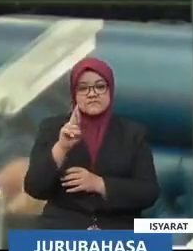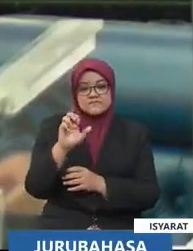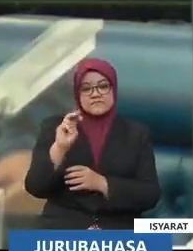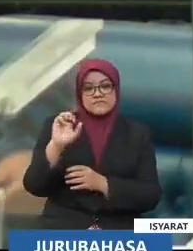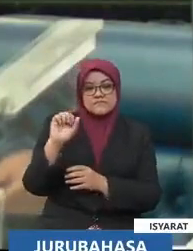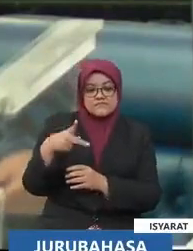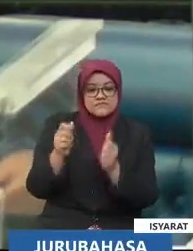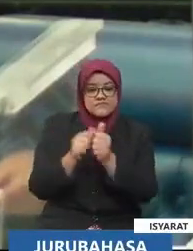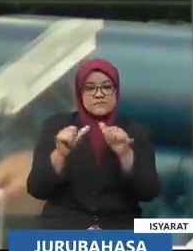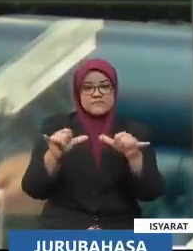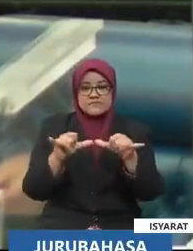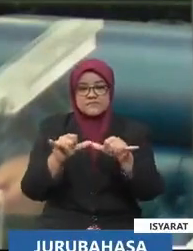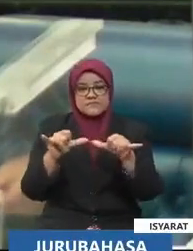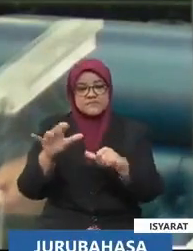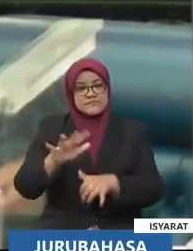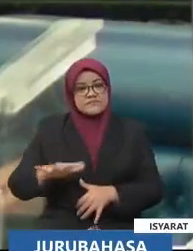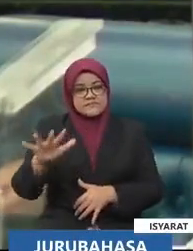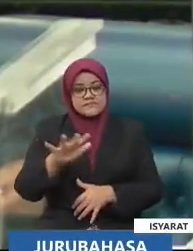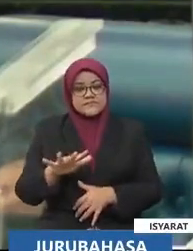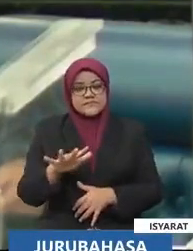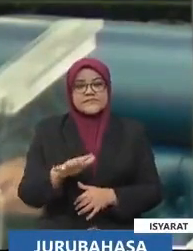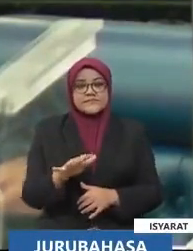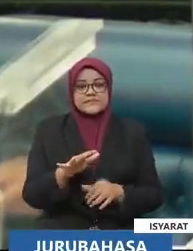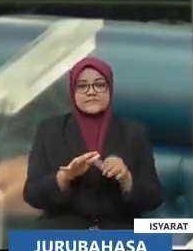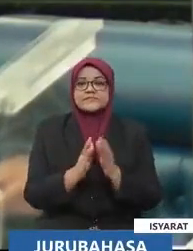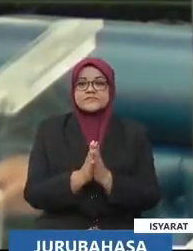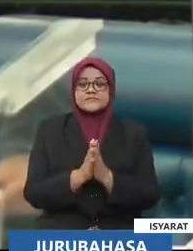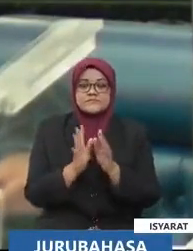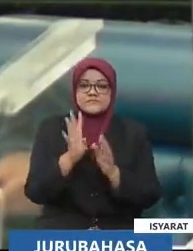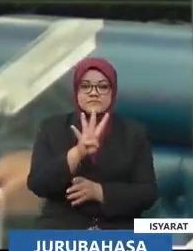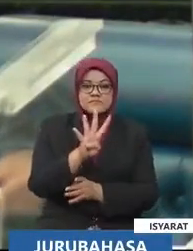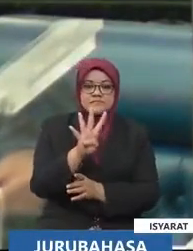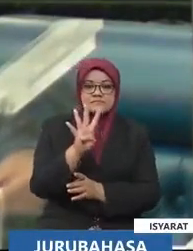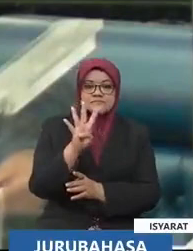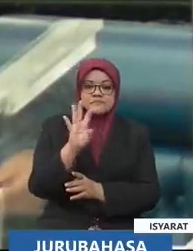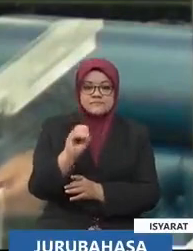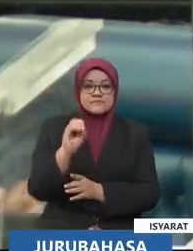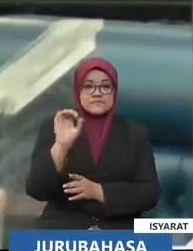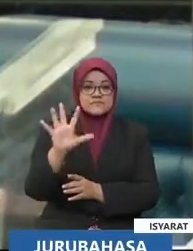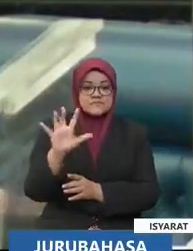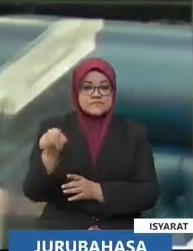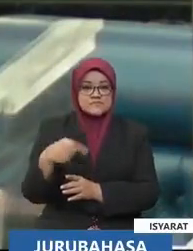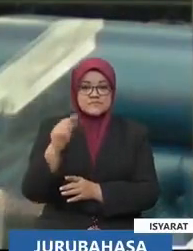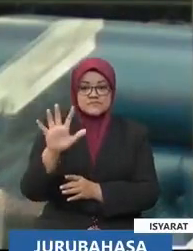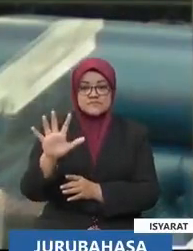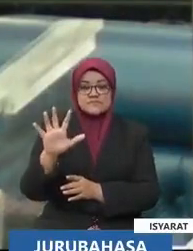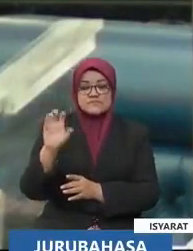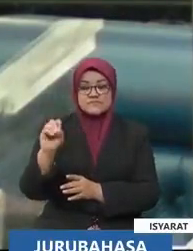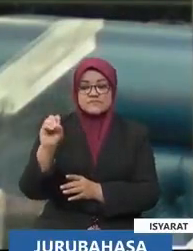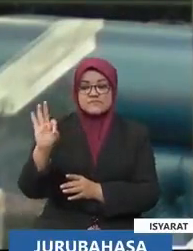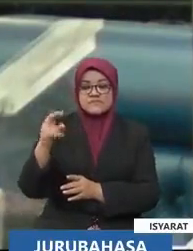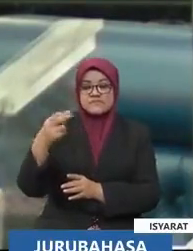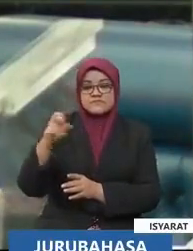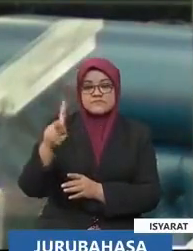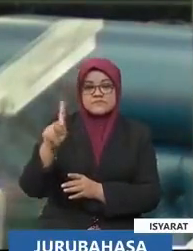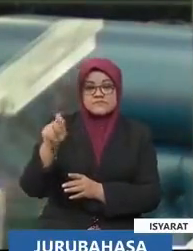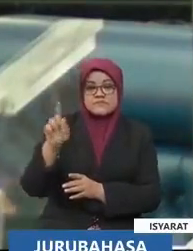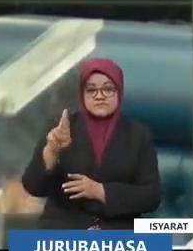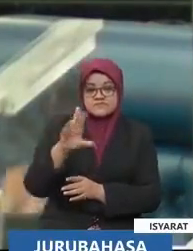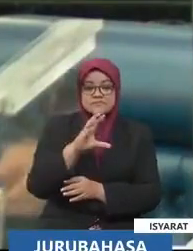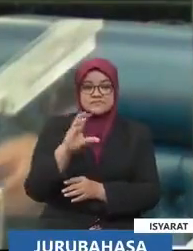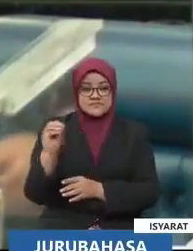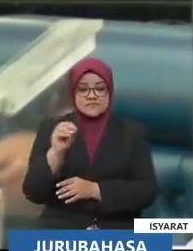400 dengan keluasan berupa tanaman sebanyak seluas 405000 509 hekta